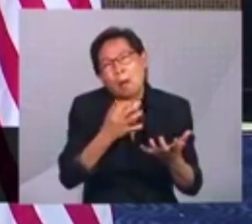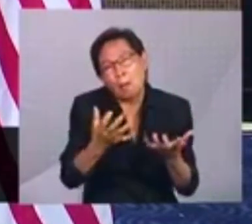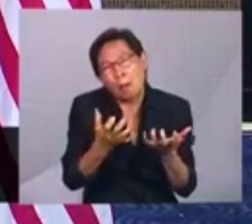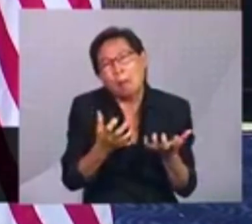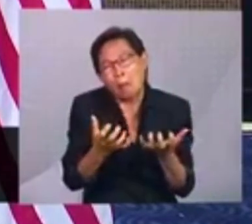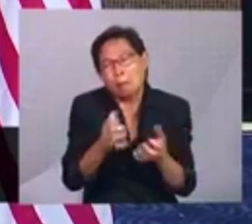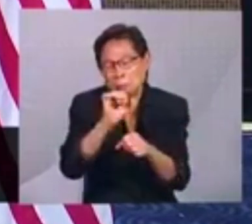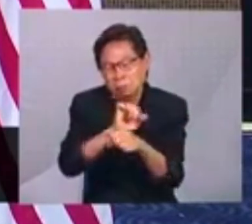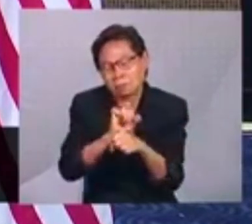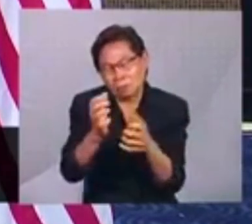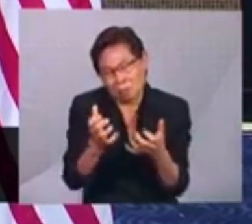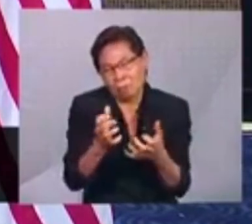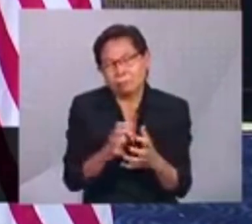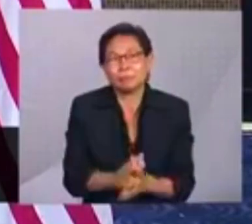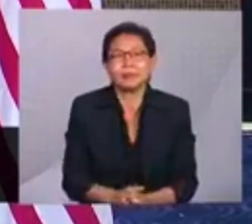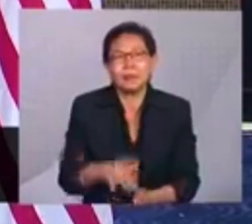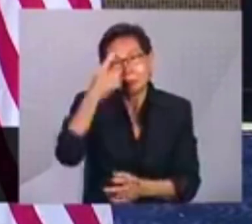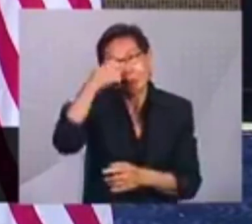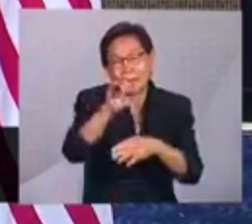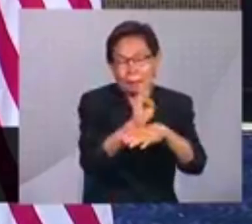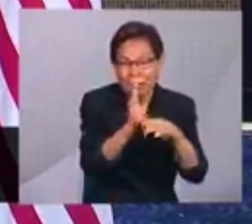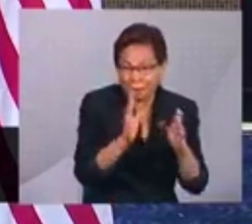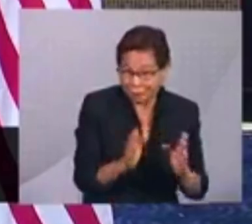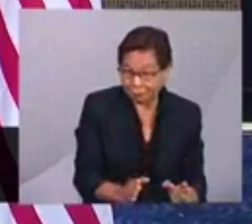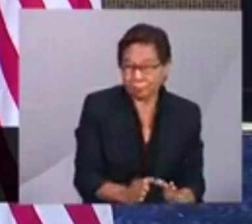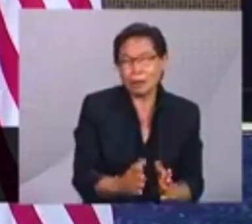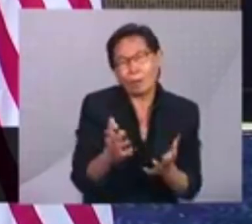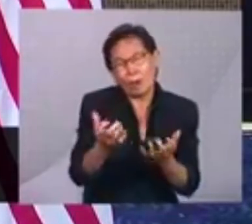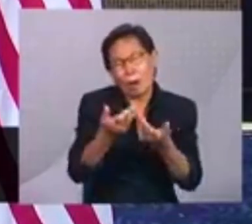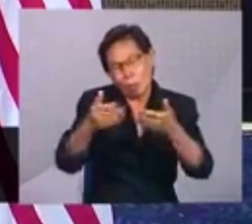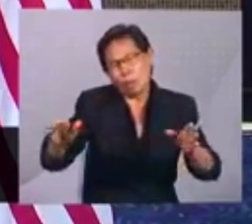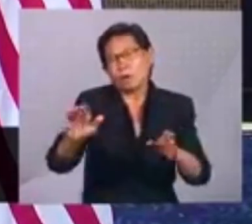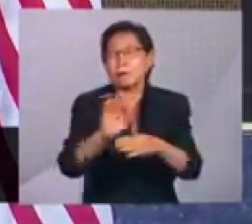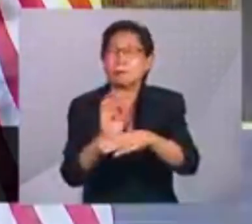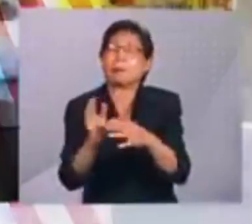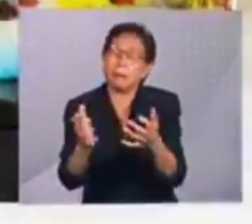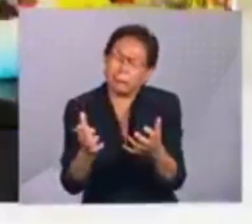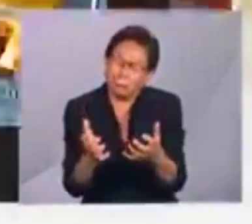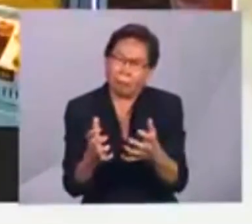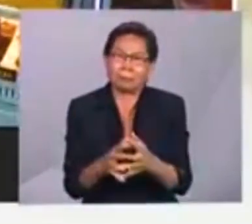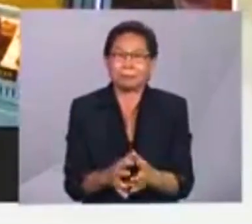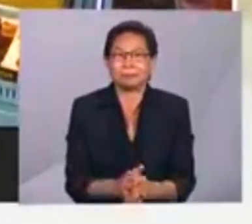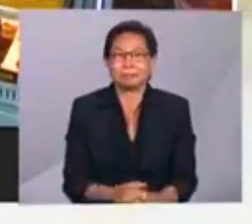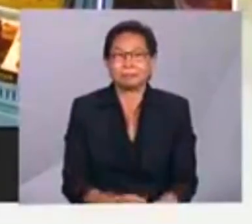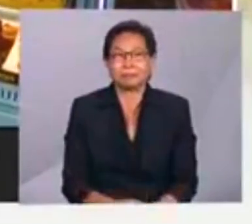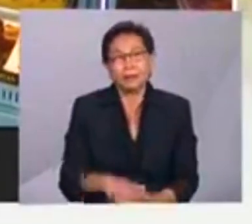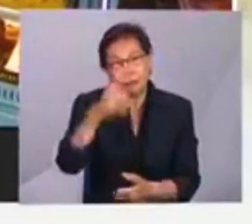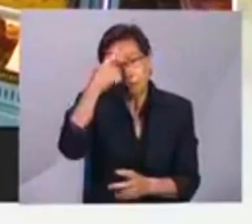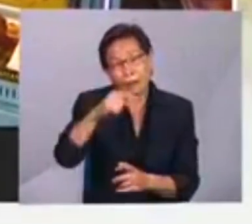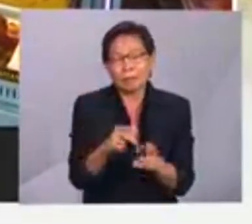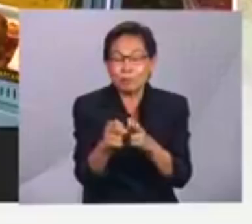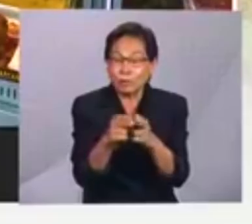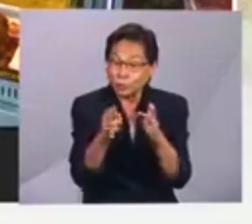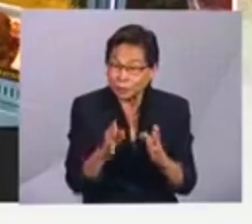bekerja bagi penjaga nak membungkus benda perniagaan hai bagi